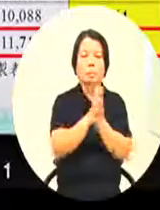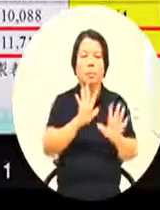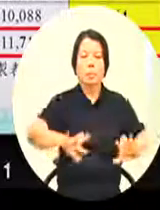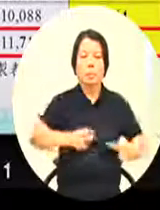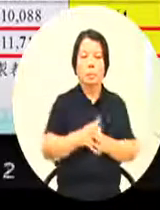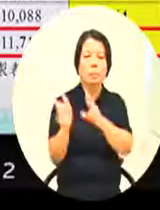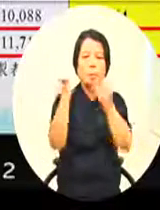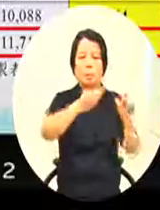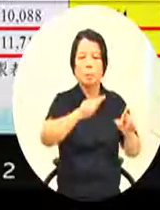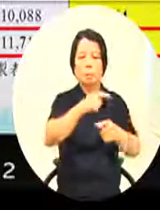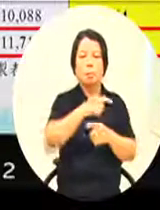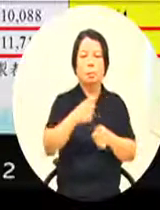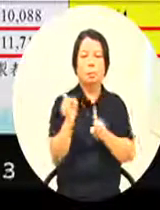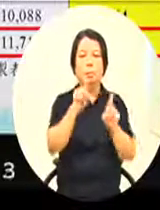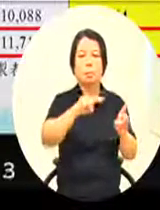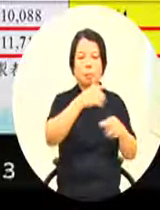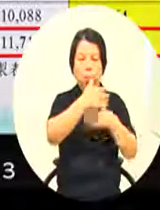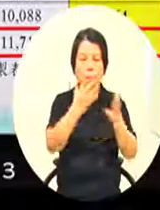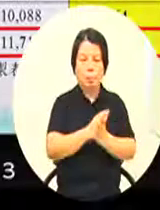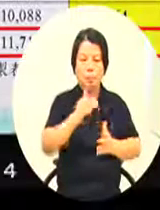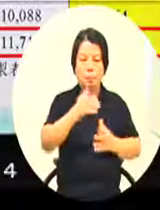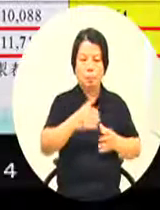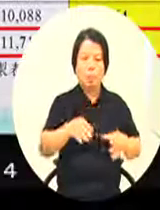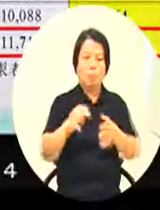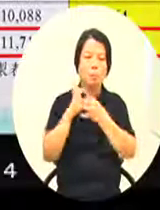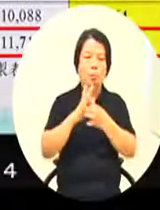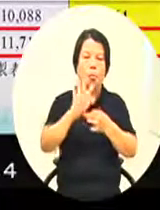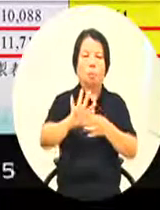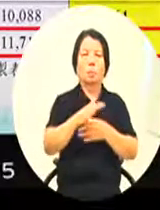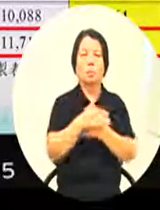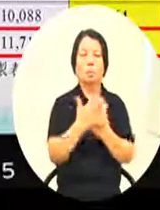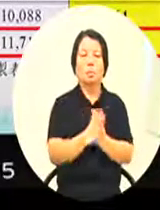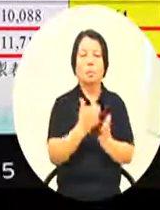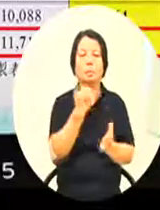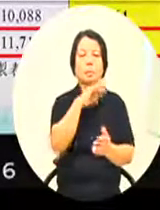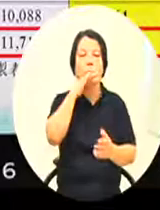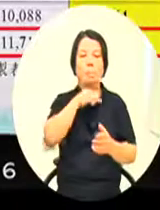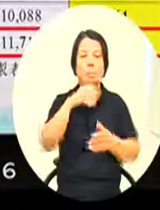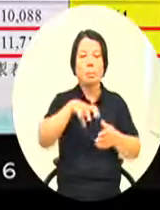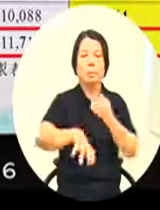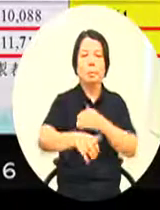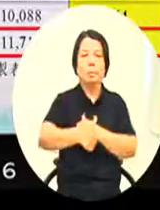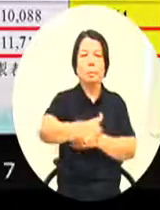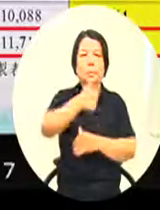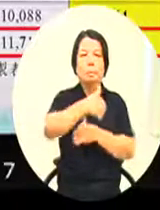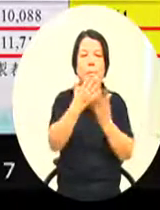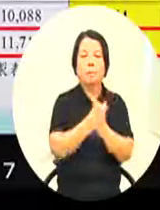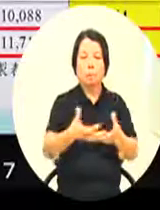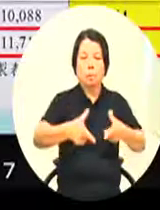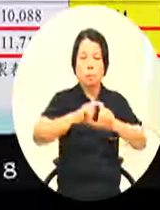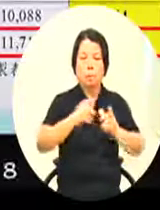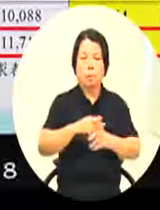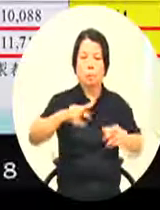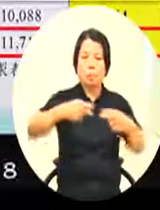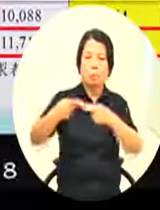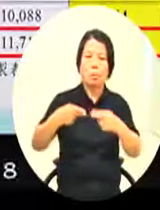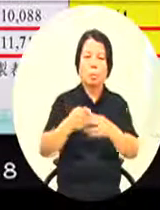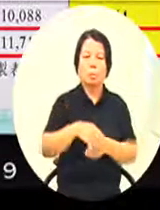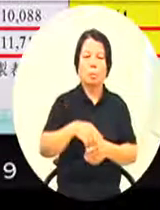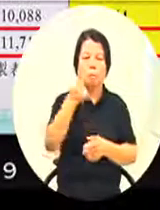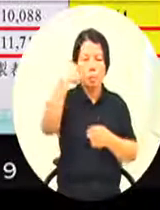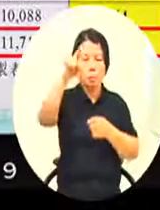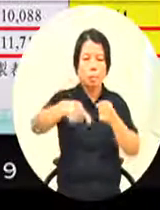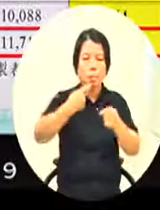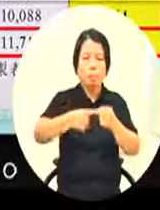开始有做了一些的调整，所以待会请局长也给我回复一下，如果明年照你们这样的调整下去，明年可以增加